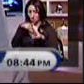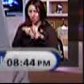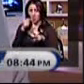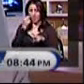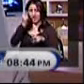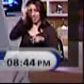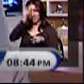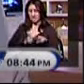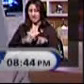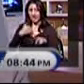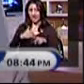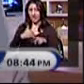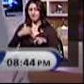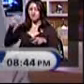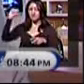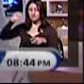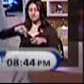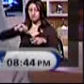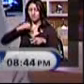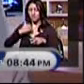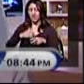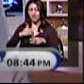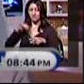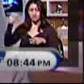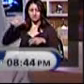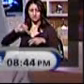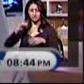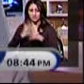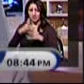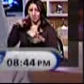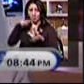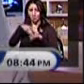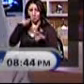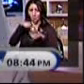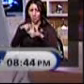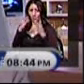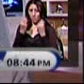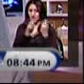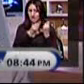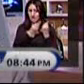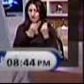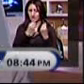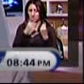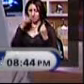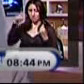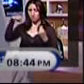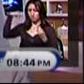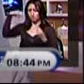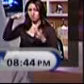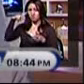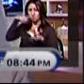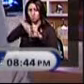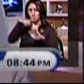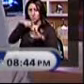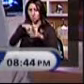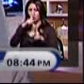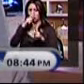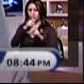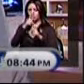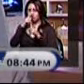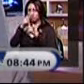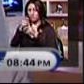نفسيا. ليه؟ لانه بيعتبر انه اللي بيستبد بيه ده او الحاكم الدكتاتور او الباطش او اللي